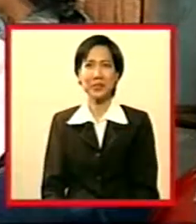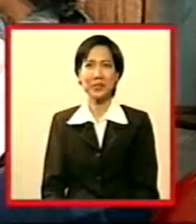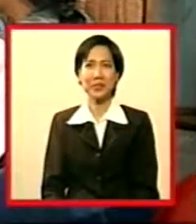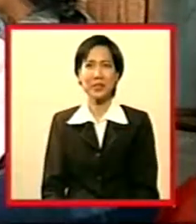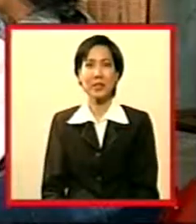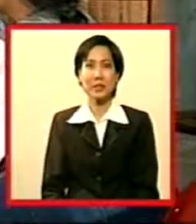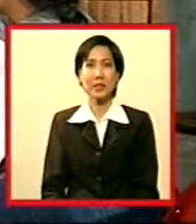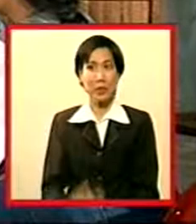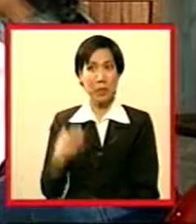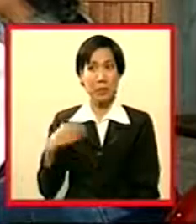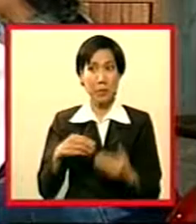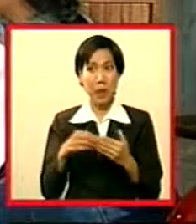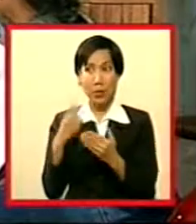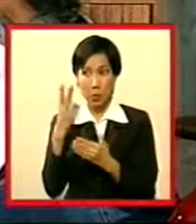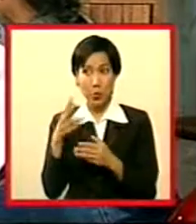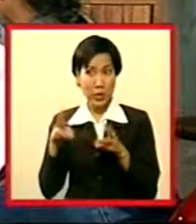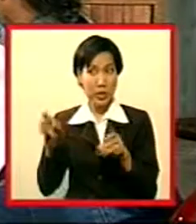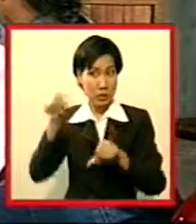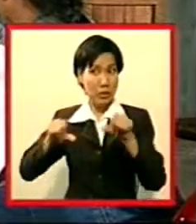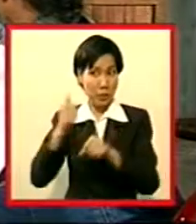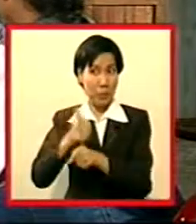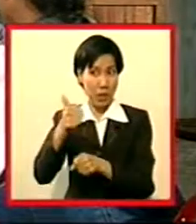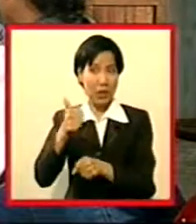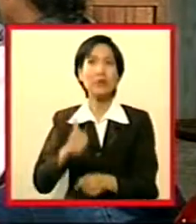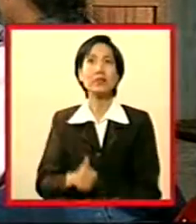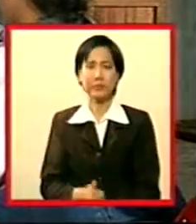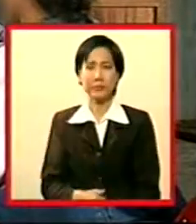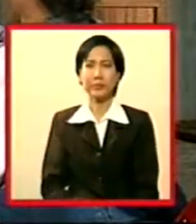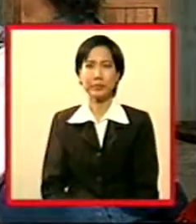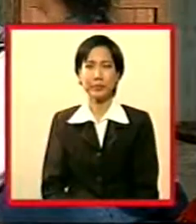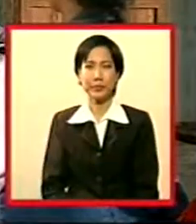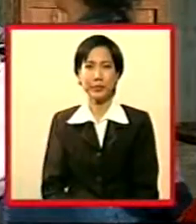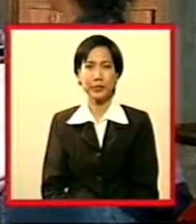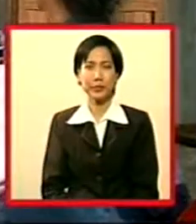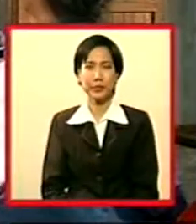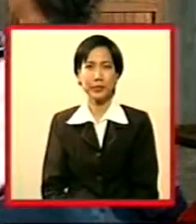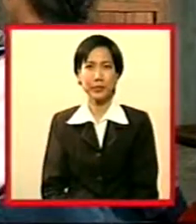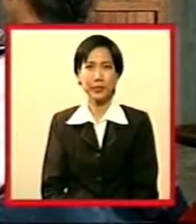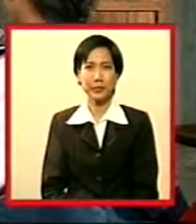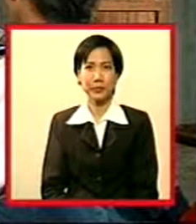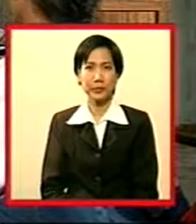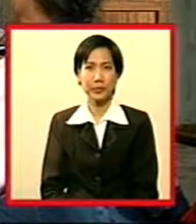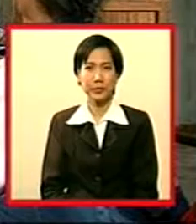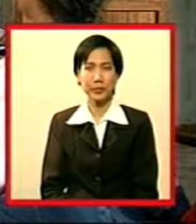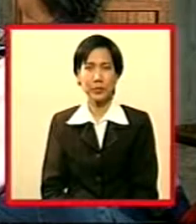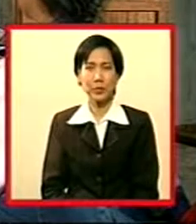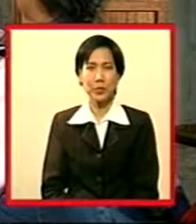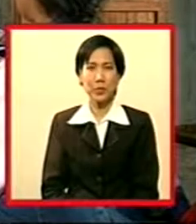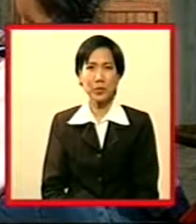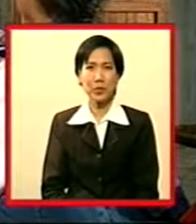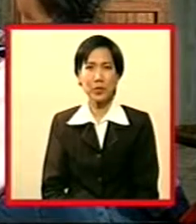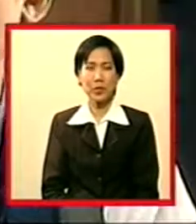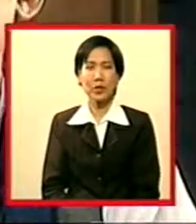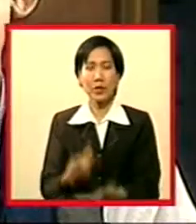ราให้พี่เขาพาไปดูวิธีการทำเลยดีกว่า ดี นะพี่เรียกเก็บตังค์ เรียกพี่